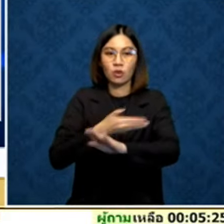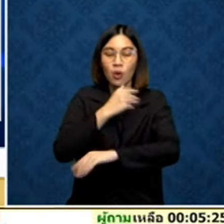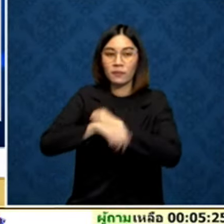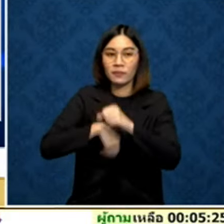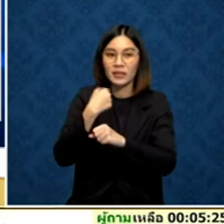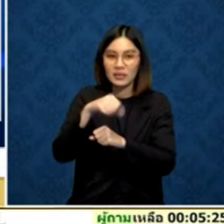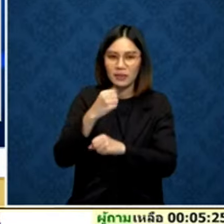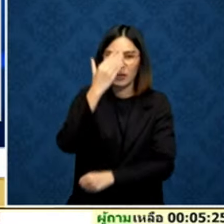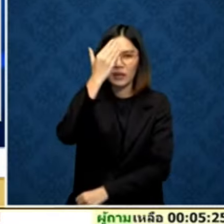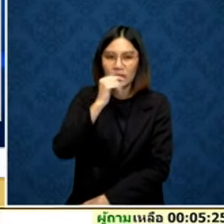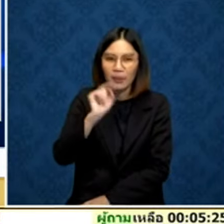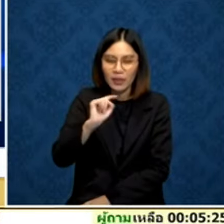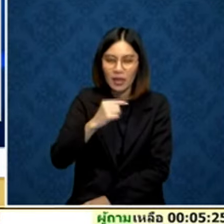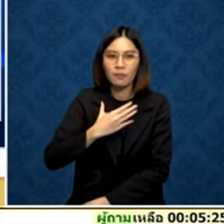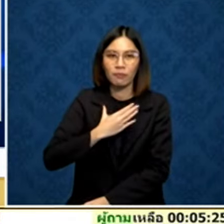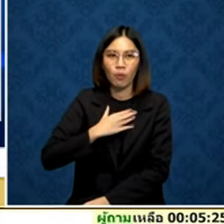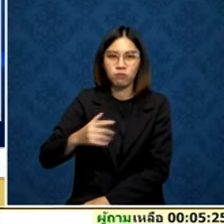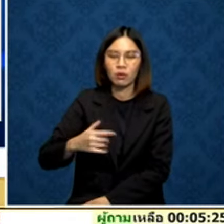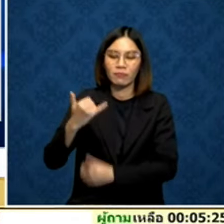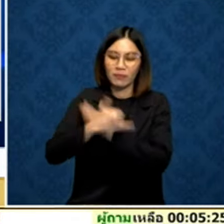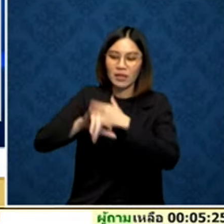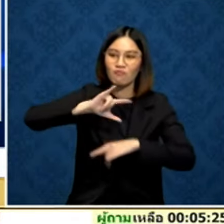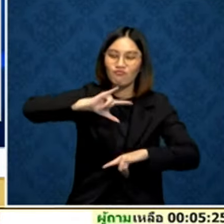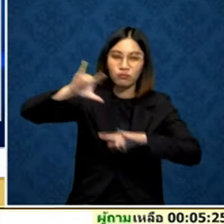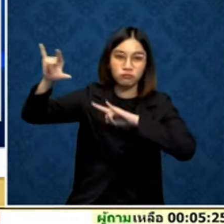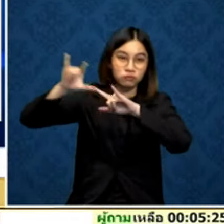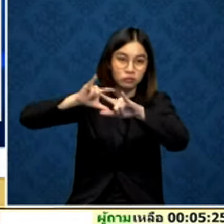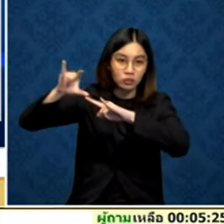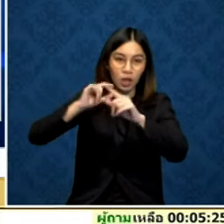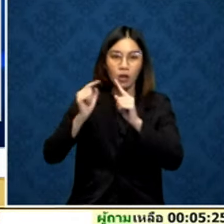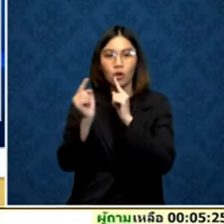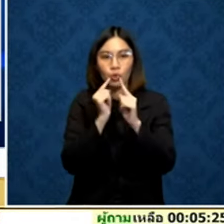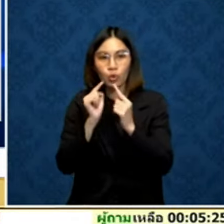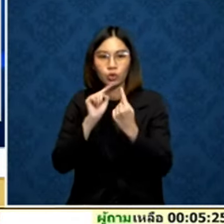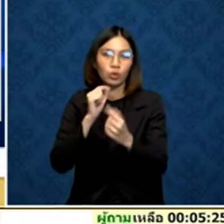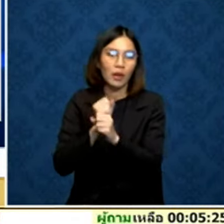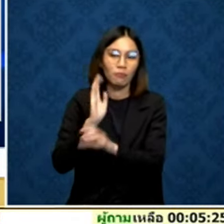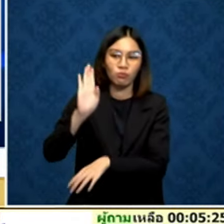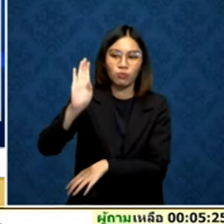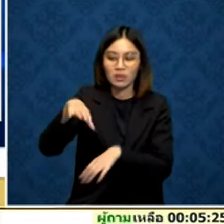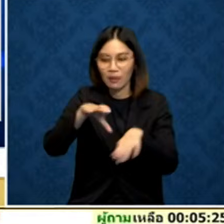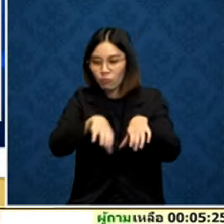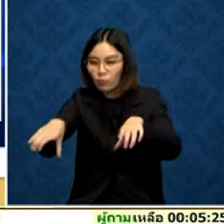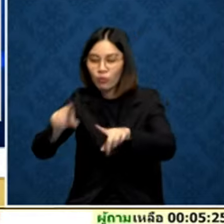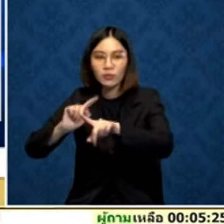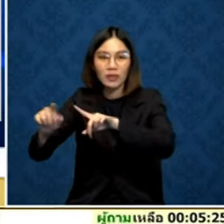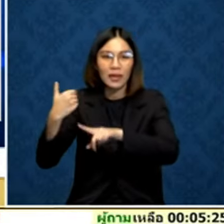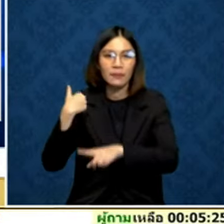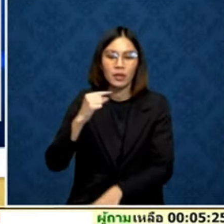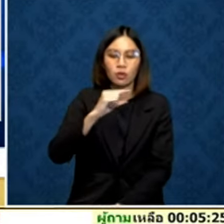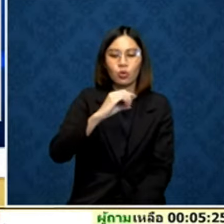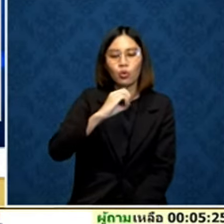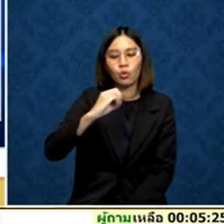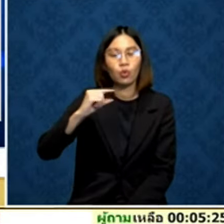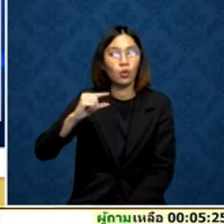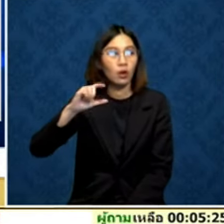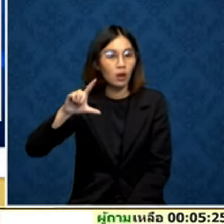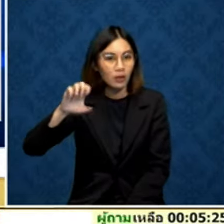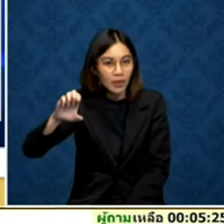ที่ไปทำไมผมถึงต้องเดินทางไปต่างประเทศต้องมีการเจรจากับทางบริษัทเทคใหญ่ๆอย่างเช่น Google Microsoft